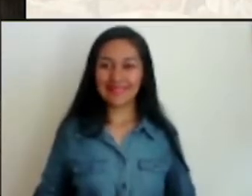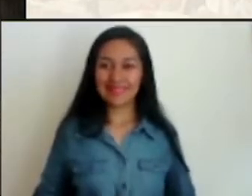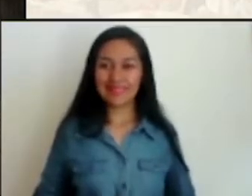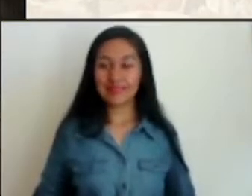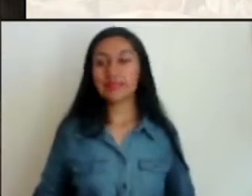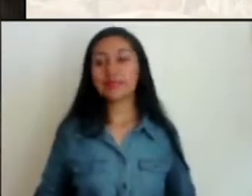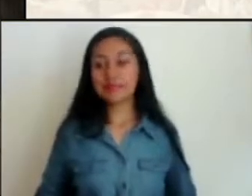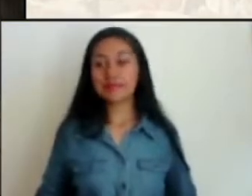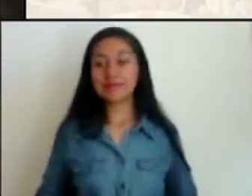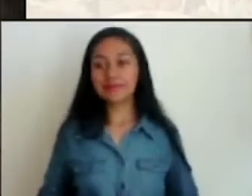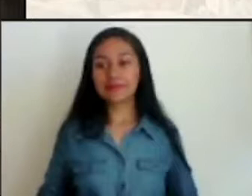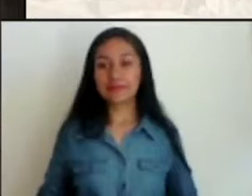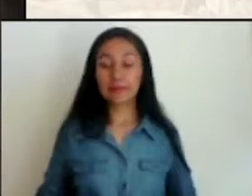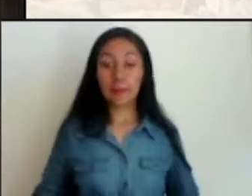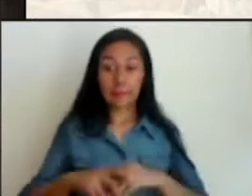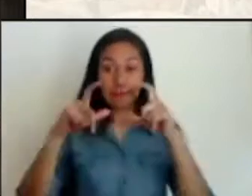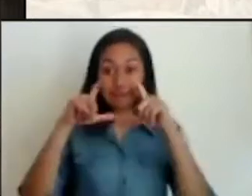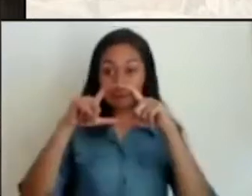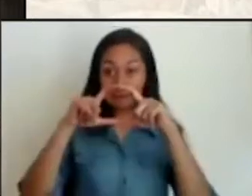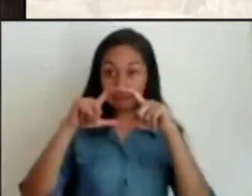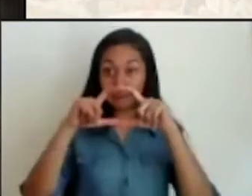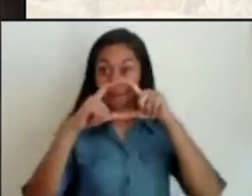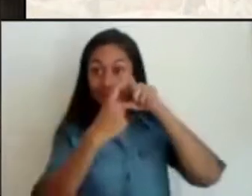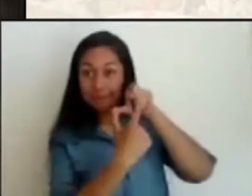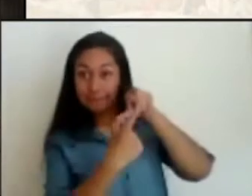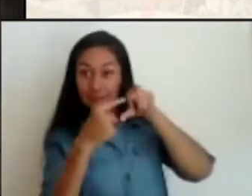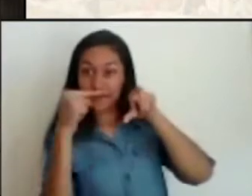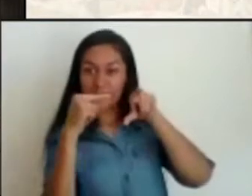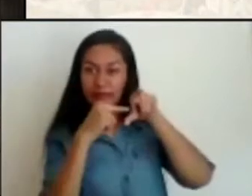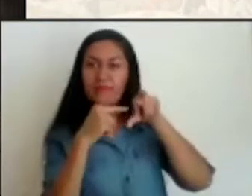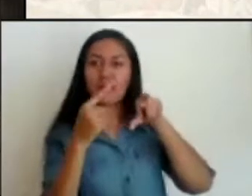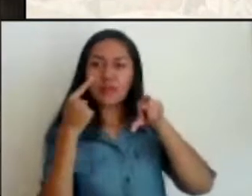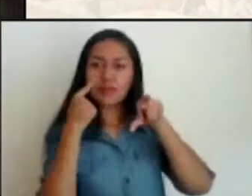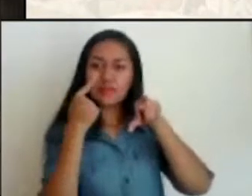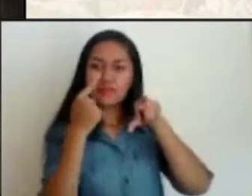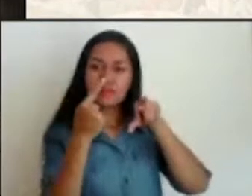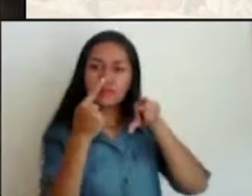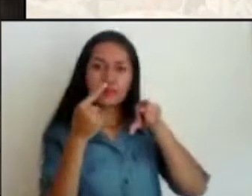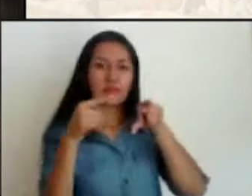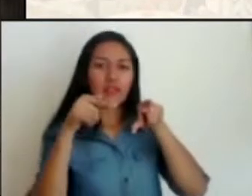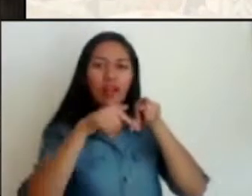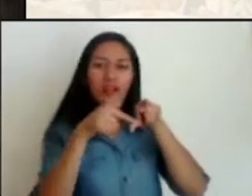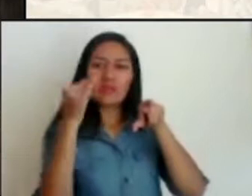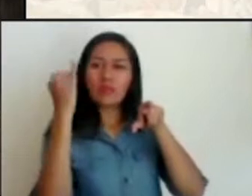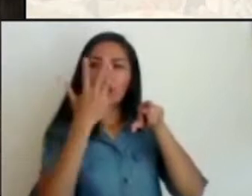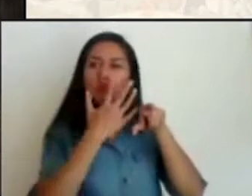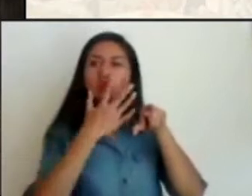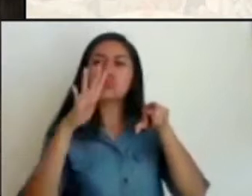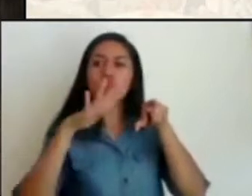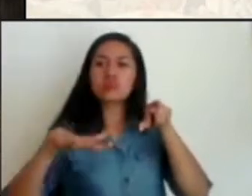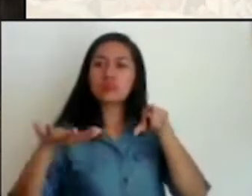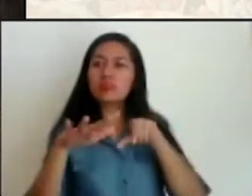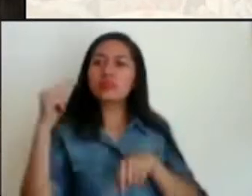En el reverso dell'osela aparece una visione, come decíamos, de Venecia in general, con